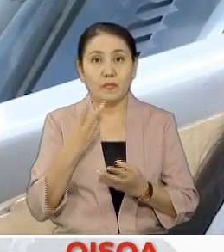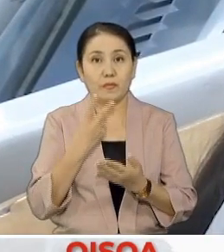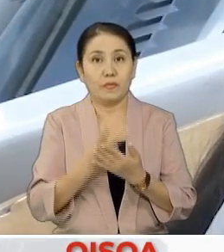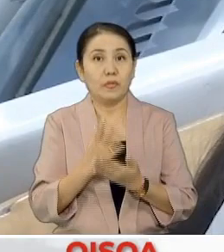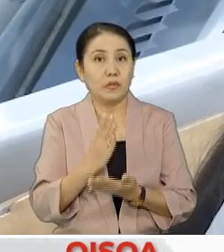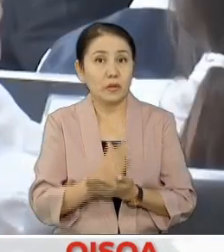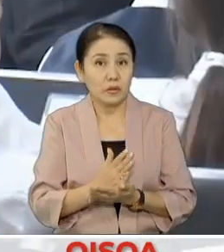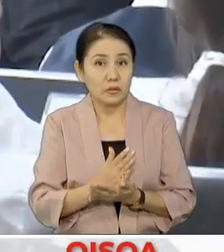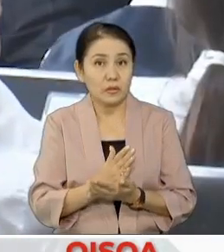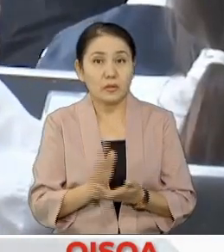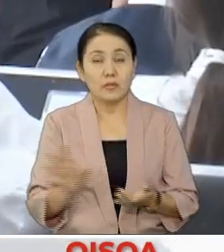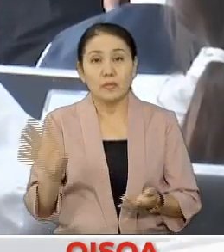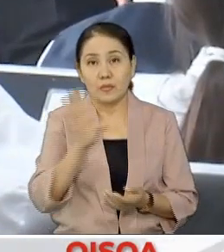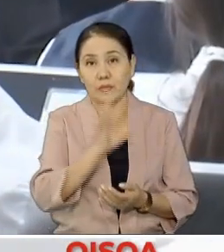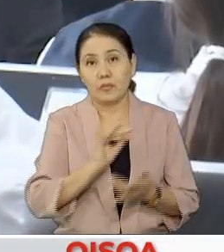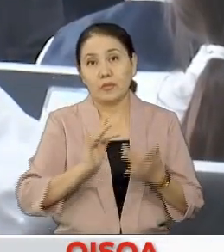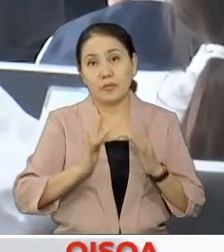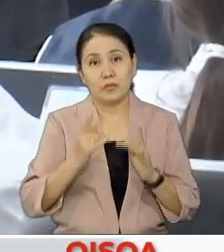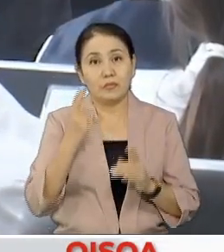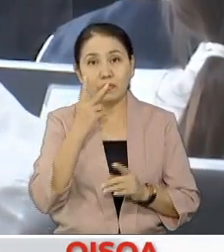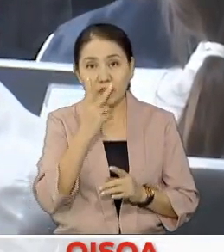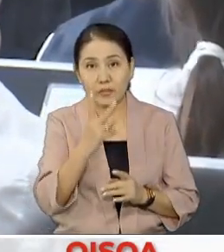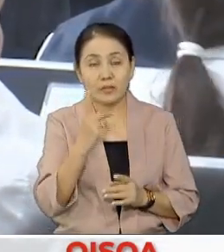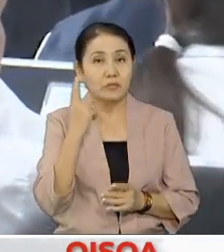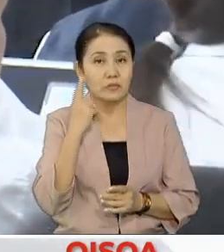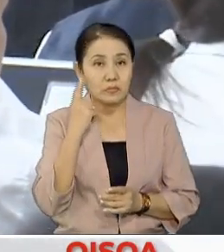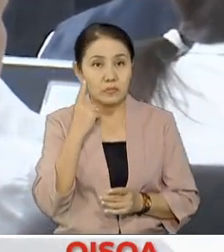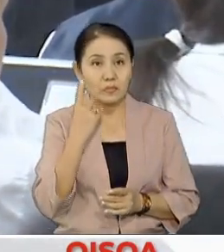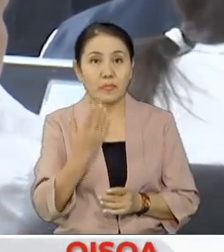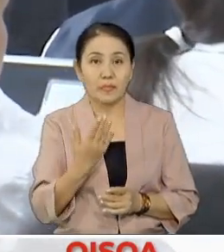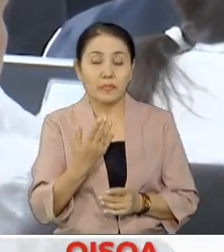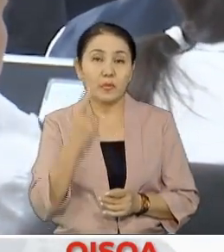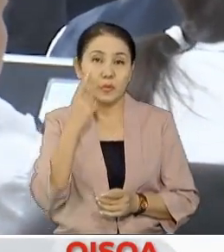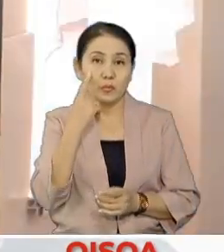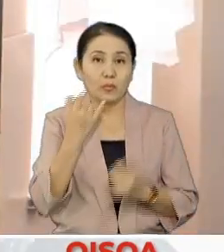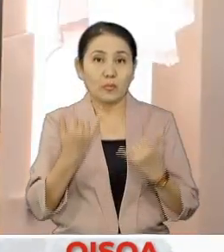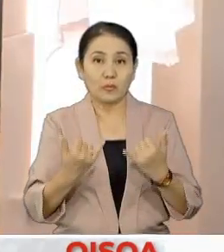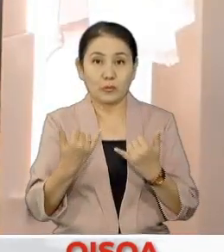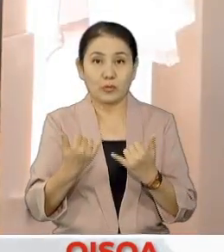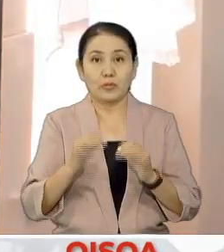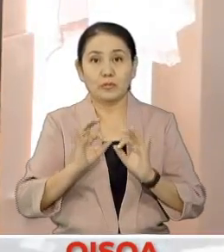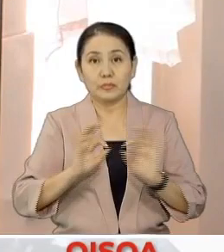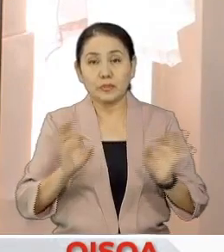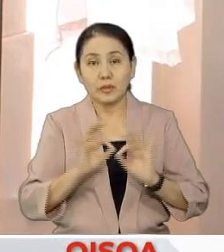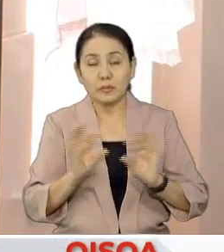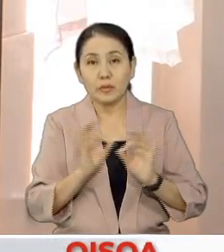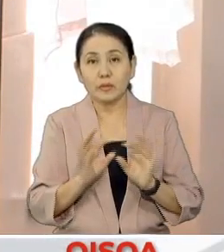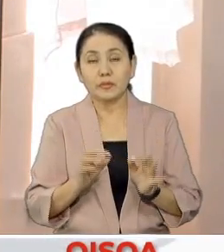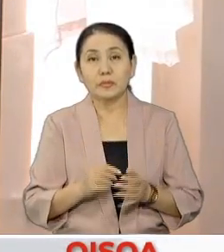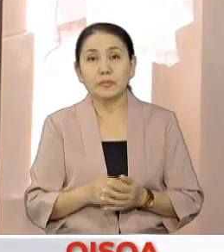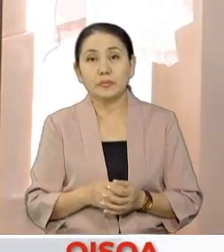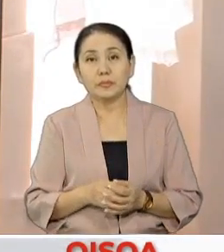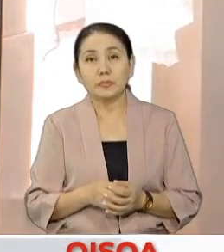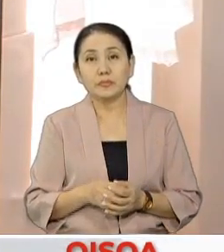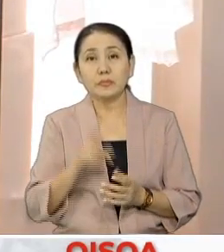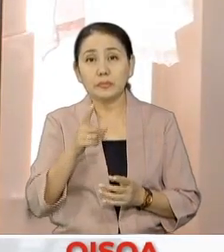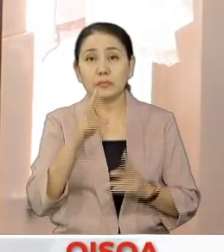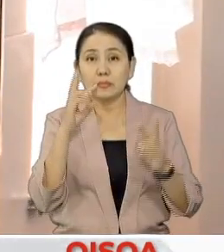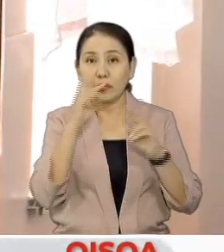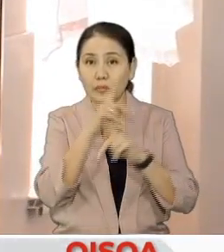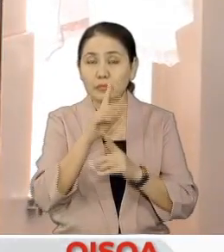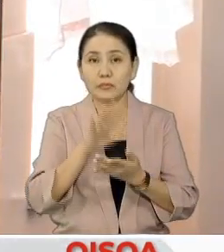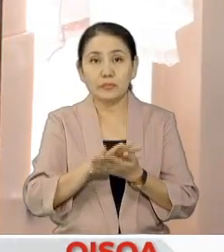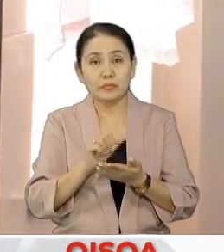turibdi. Buni biz ijtimoiy tarmoqlarda ham eshitib boryapmiz. O'ylaymanki, bugungi tadbir ana shu noxush holatlarni